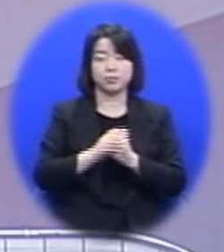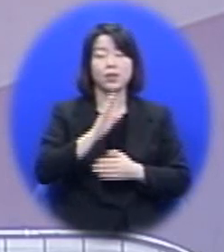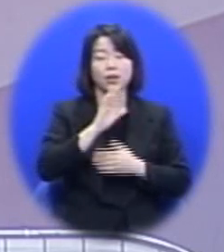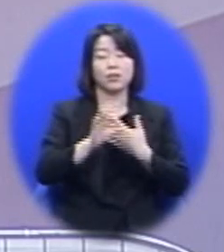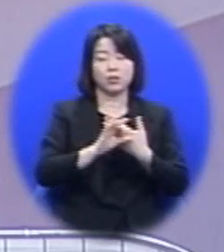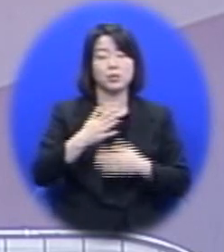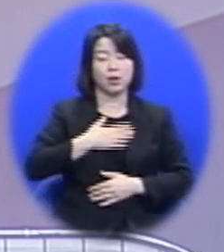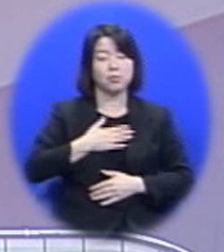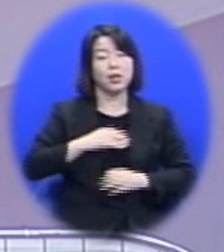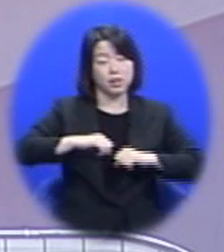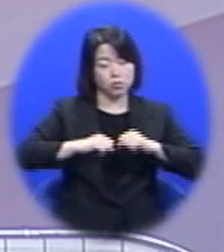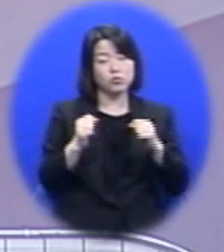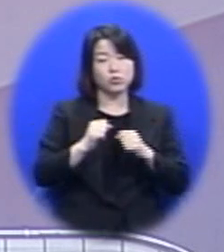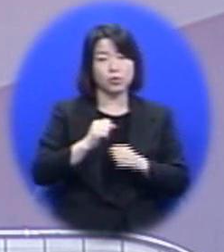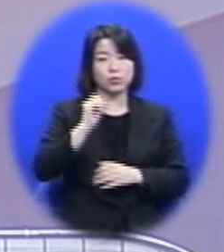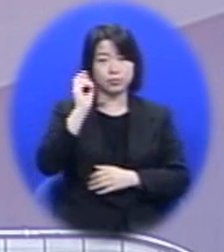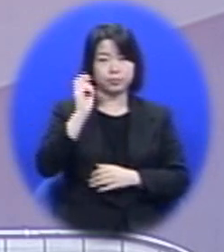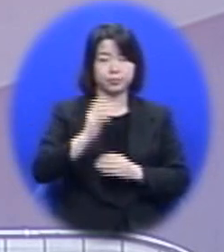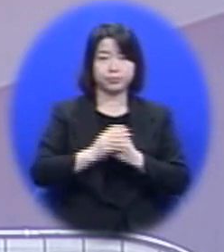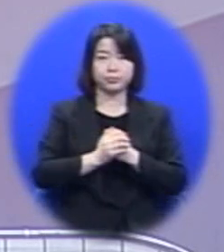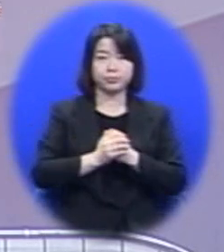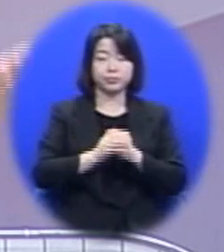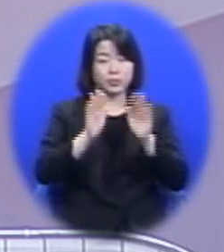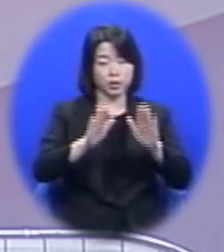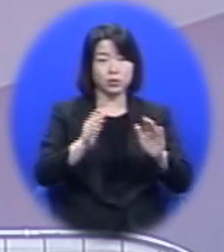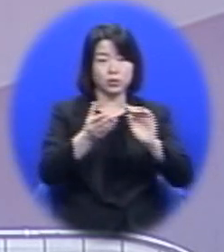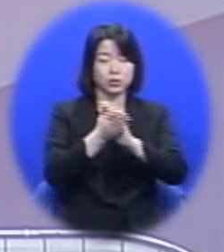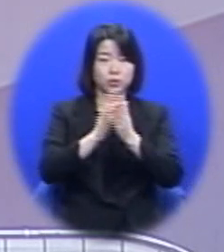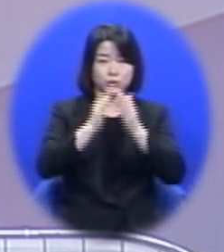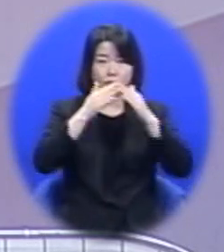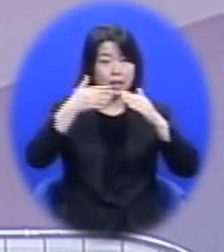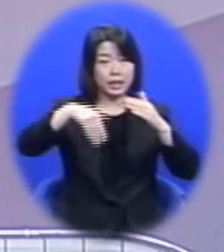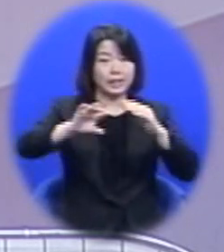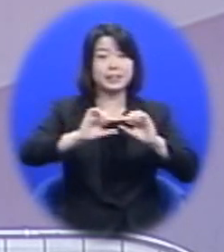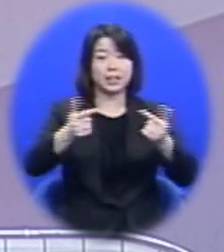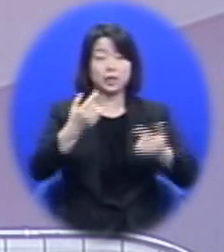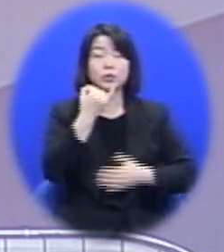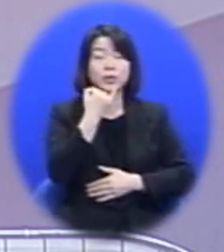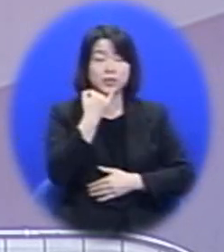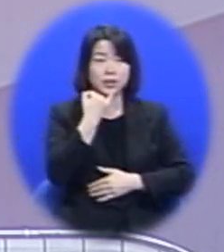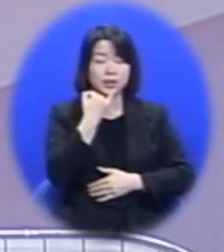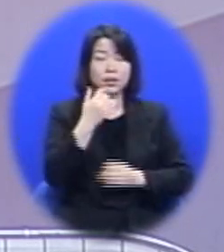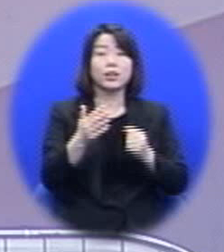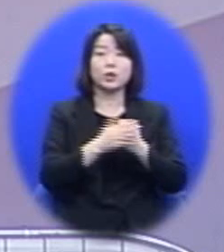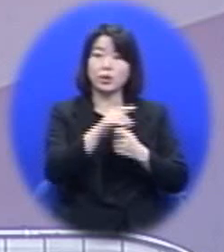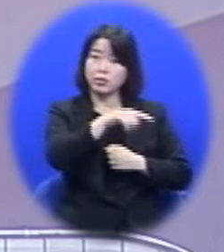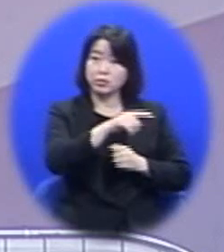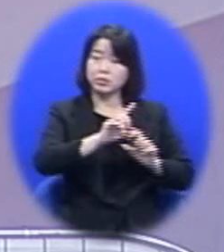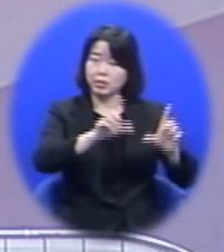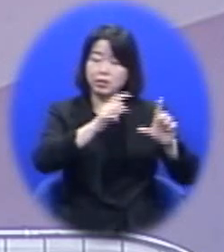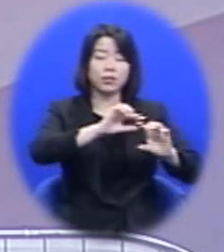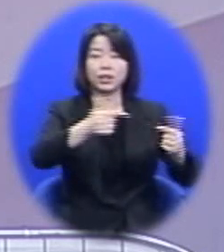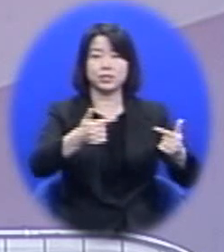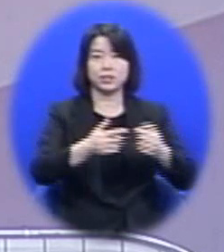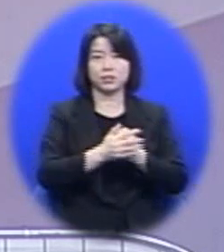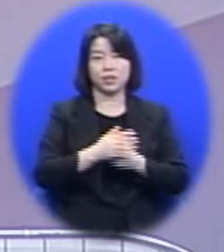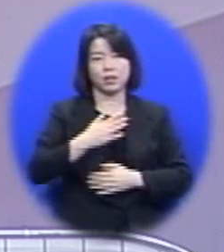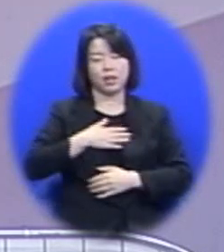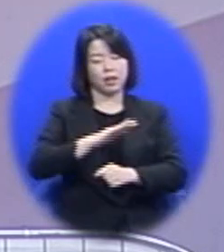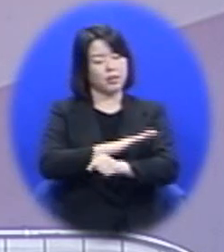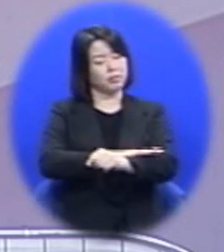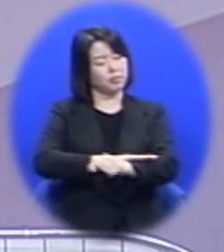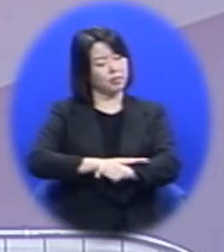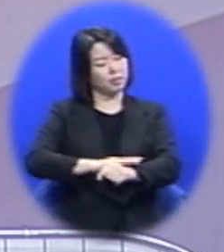아빠는 순종할 거야. 그래, 오늘은 유치원 안 가도 좋아. 그래서 그날은 유치원을 안 갔는데 내가 잘하는